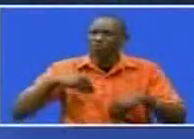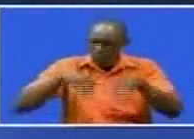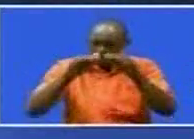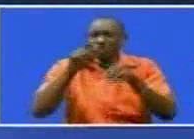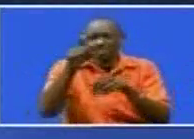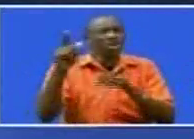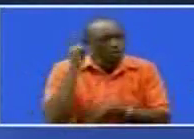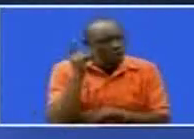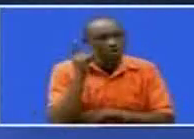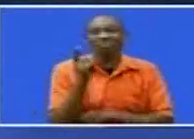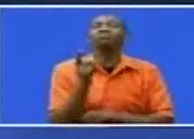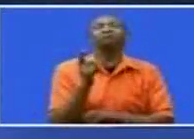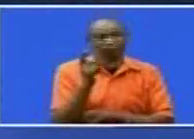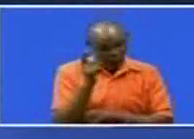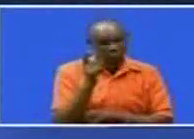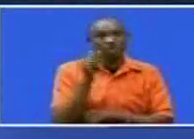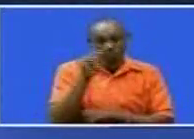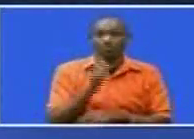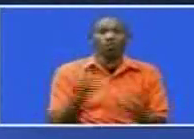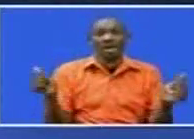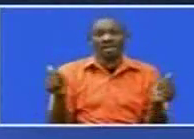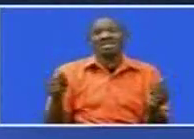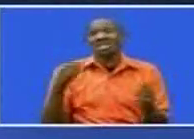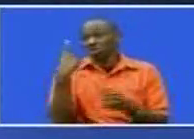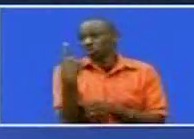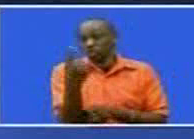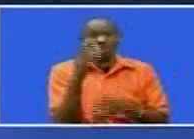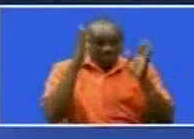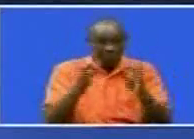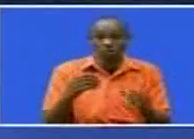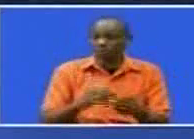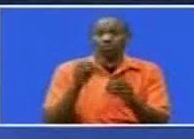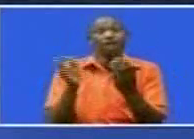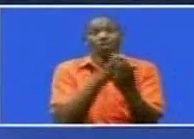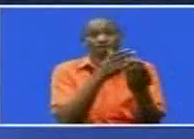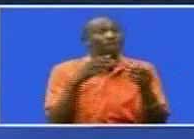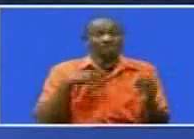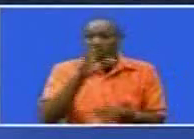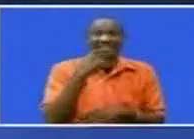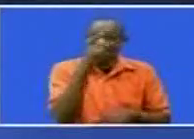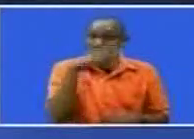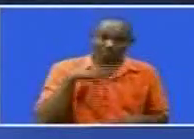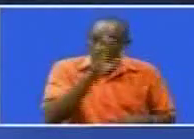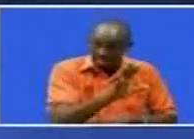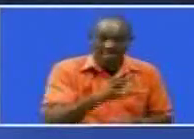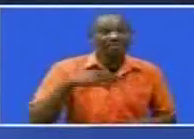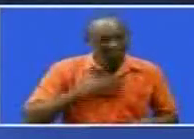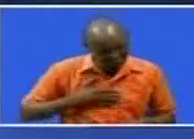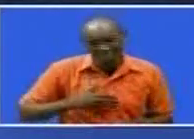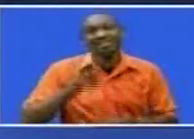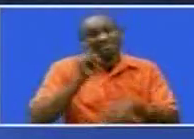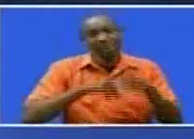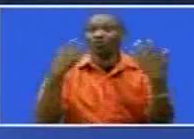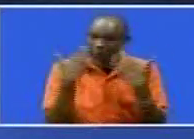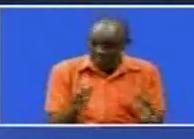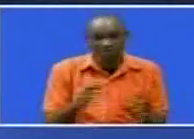ukizingatia kuwa upinzani ulikuwa umewashauri wafuasi wao kuwa baada ya kupiga kura waketi katika vituo vya upigaji kura kuhakikisha kuwa